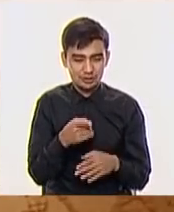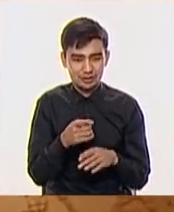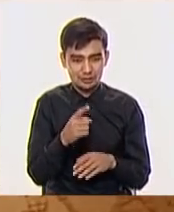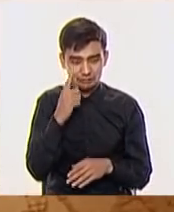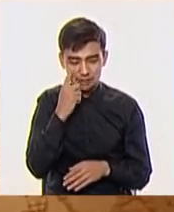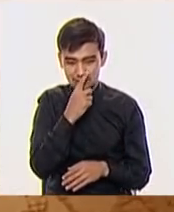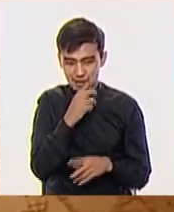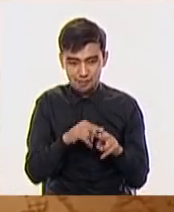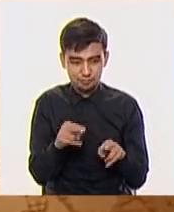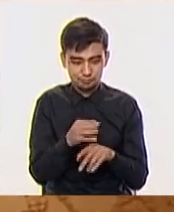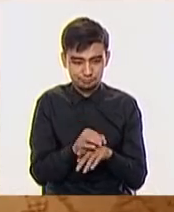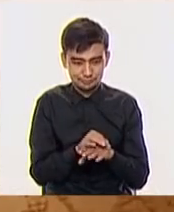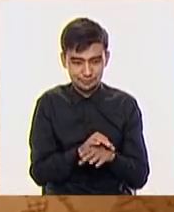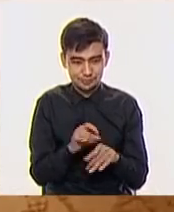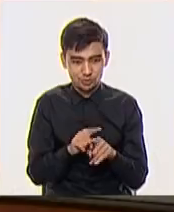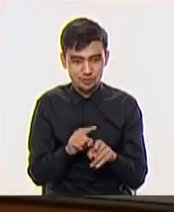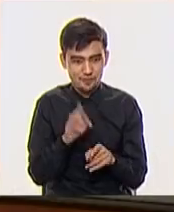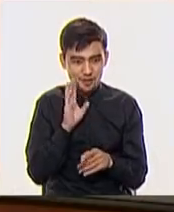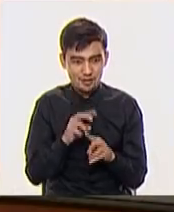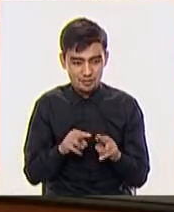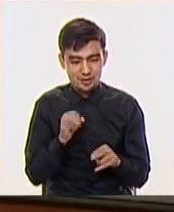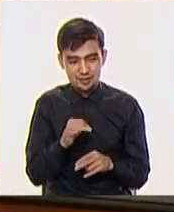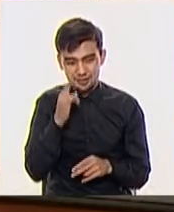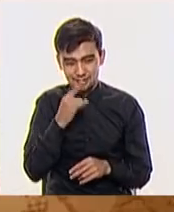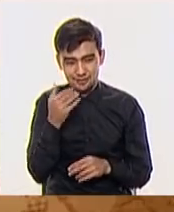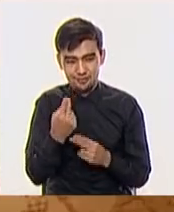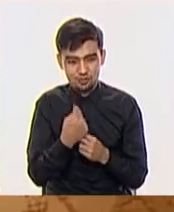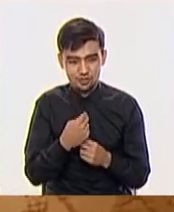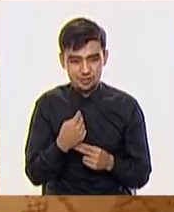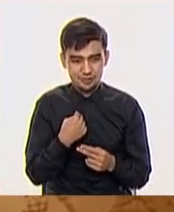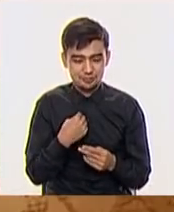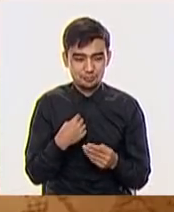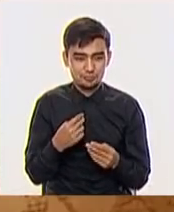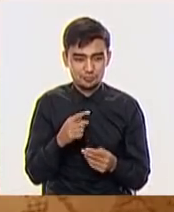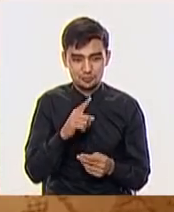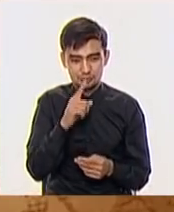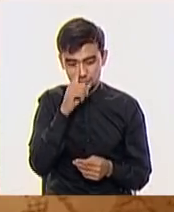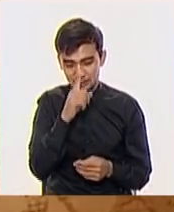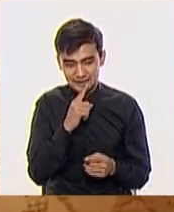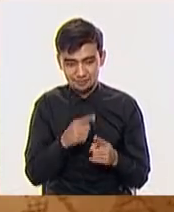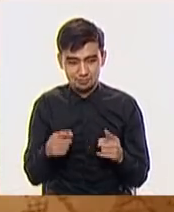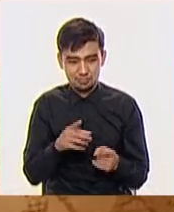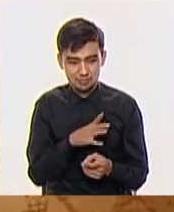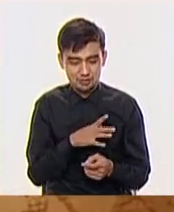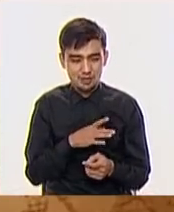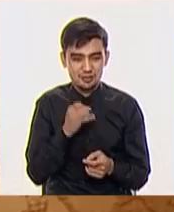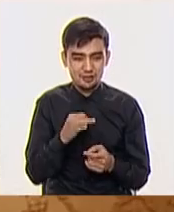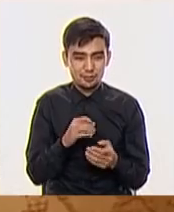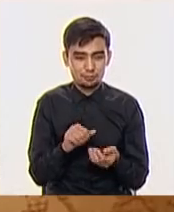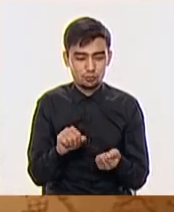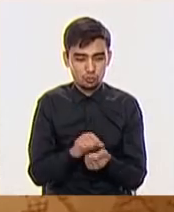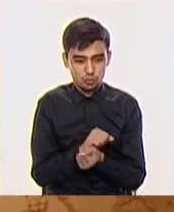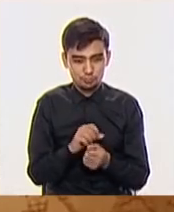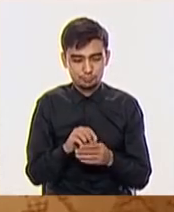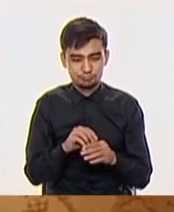болып қарашығы суланып тұрады ғой қазақи еммен. Әзер дегенде бір жарым айдың ішінде анау құрғап,